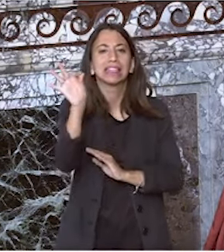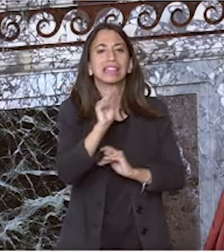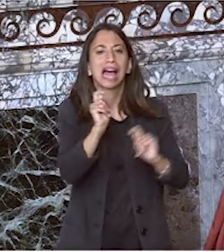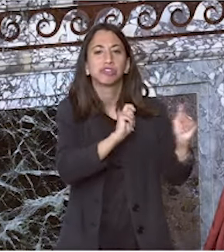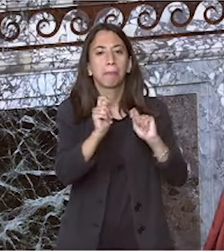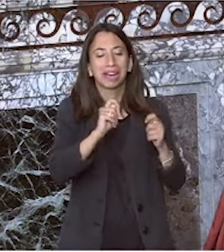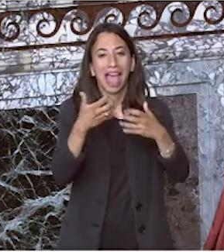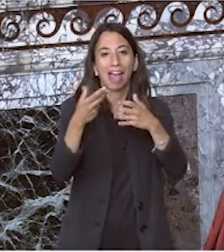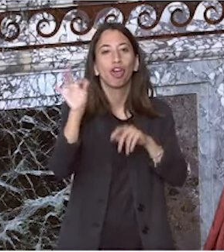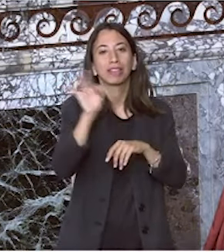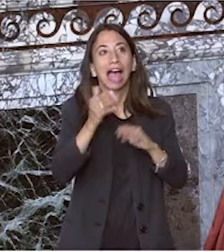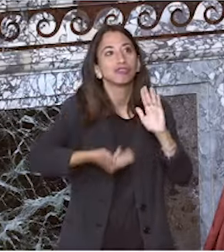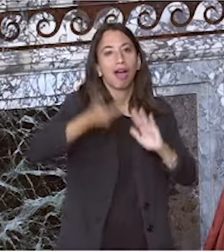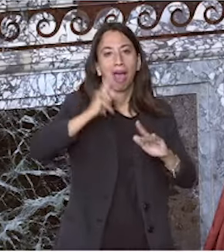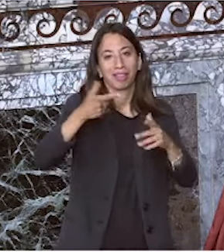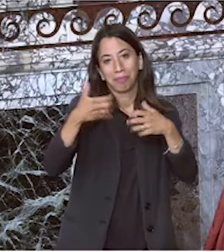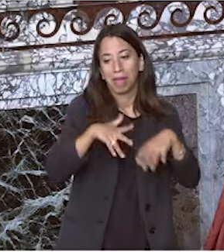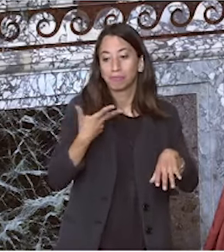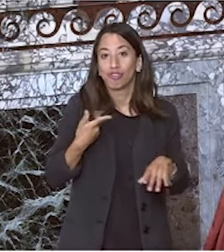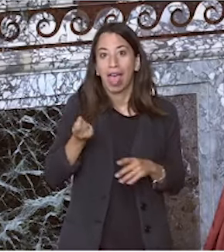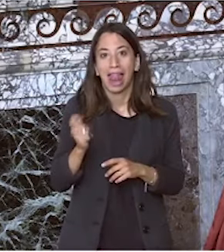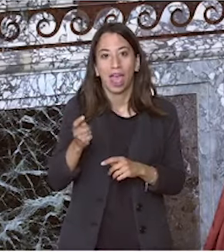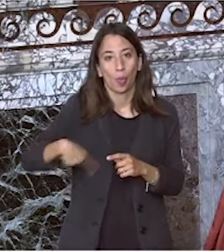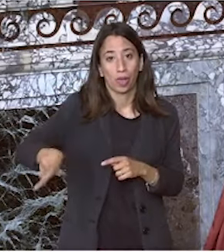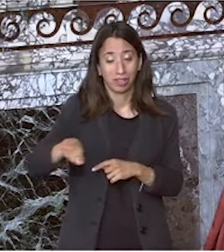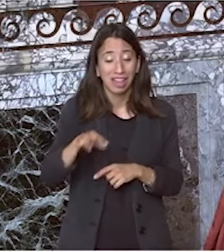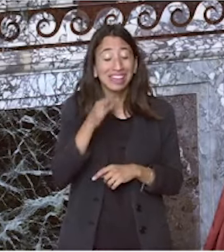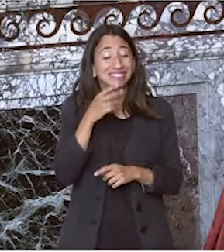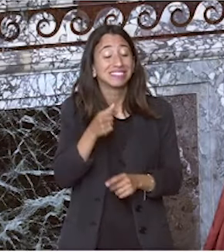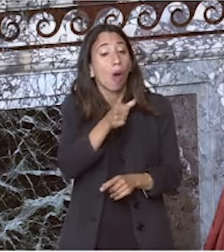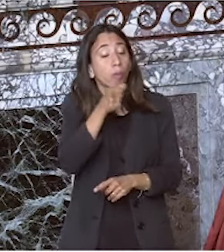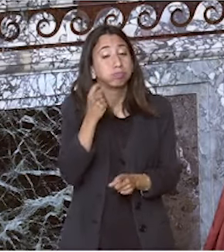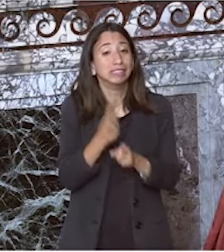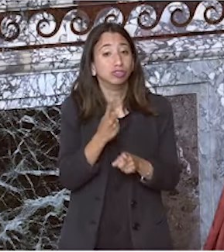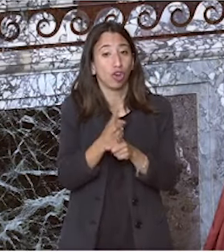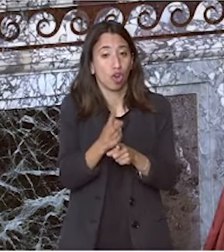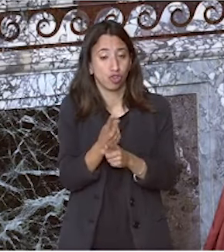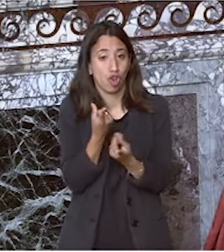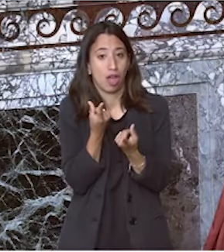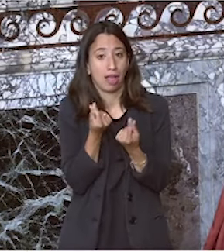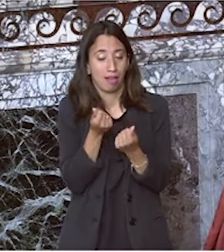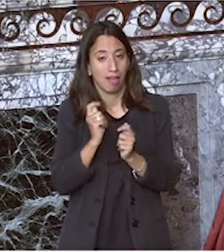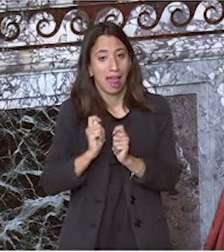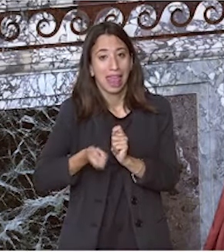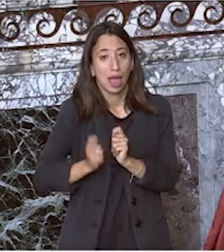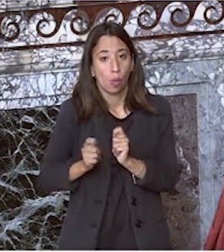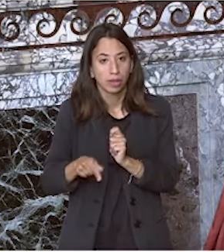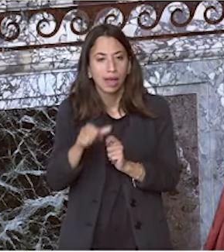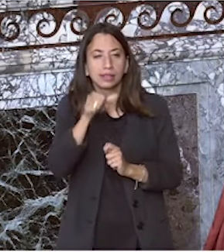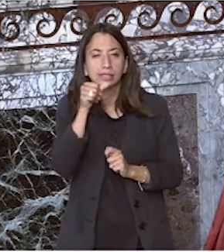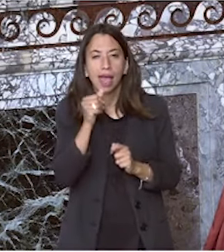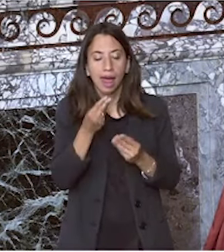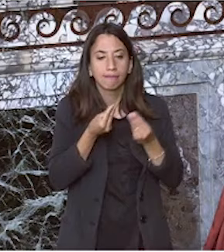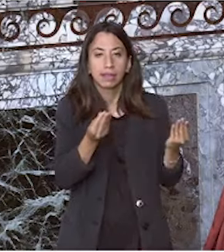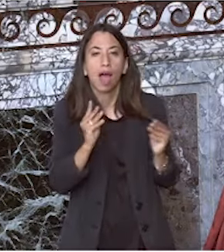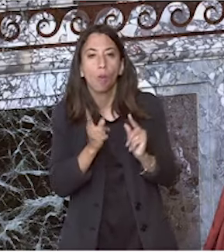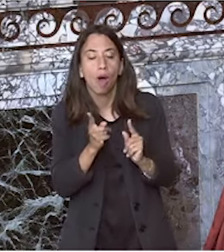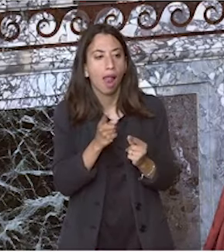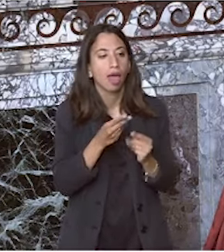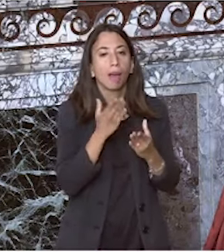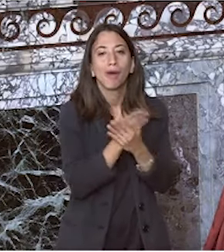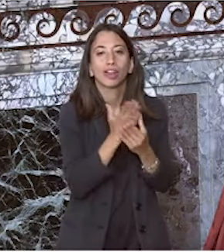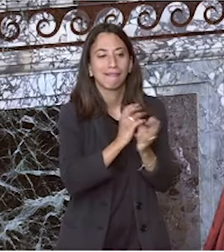a breve termine. Il fabbisogno di liquidità verrà in parte soddisfatto mediante un portafoglio strutturale di titoli e